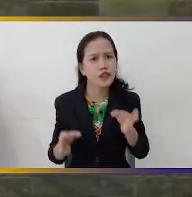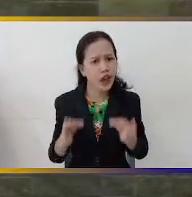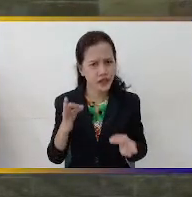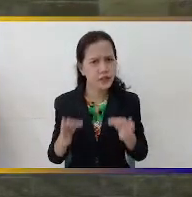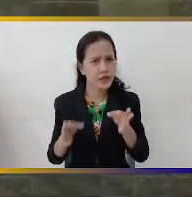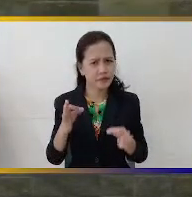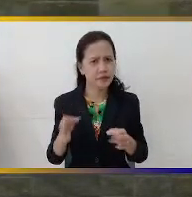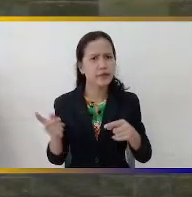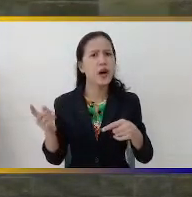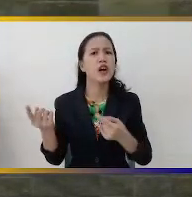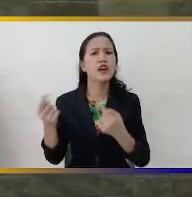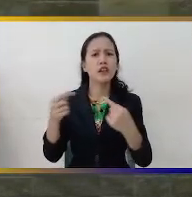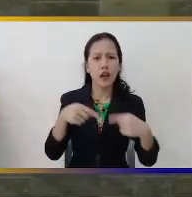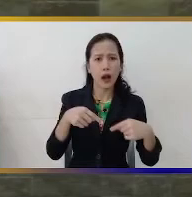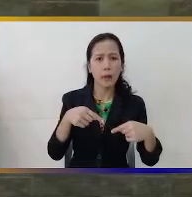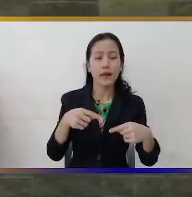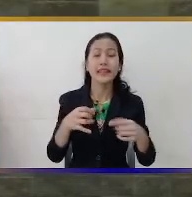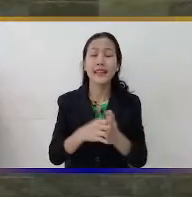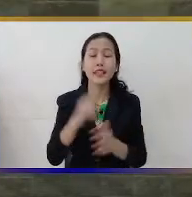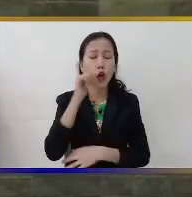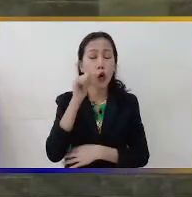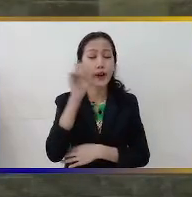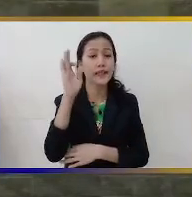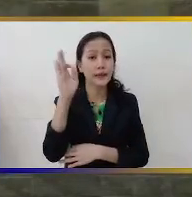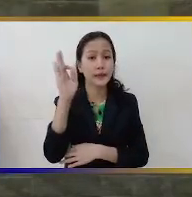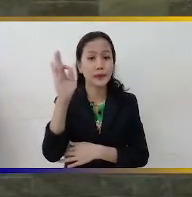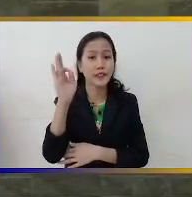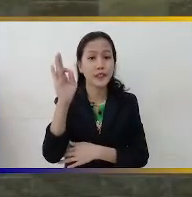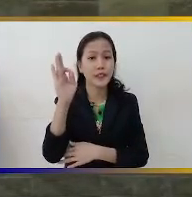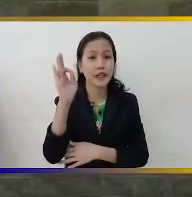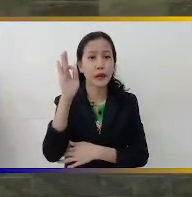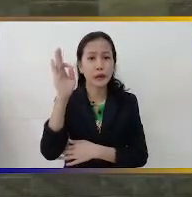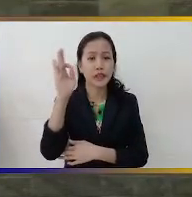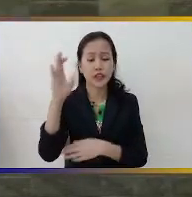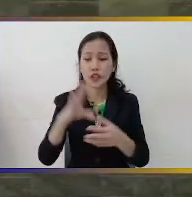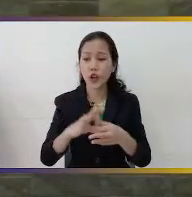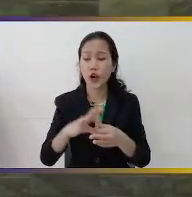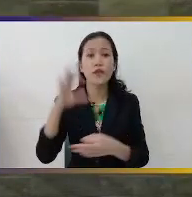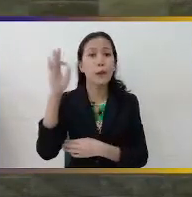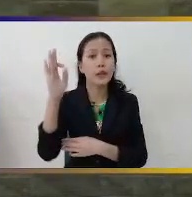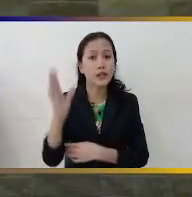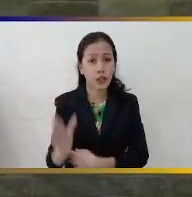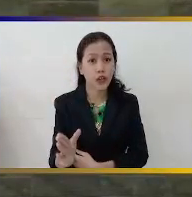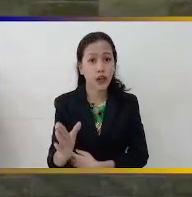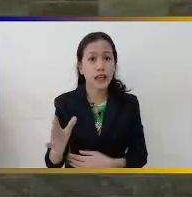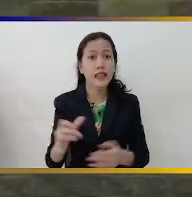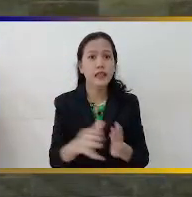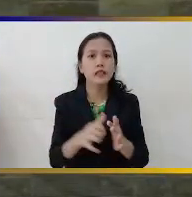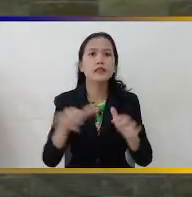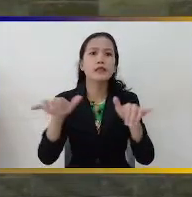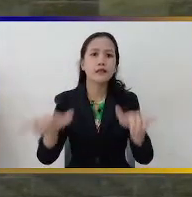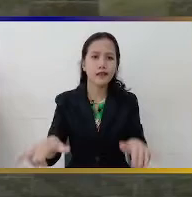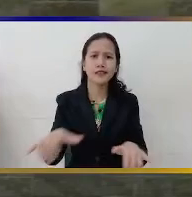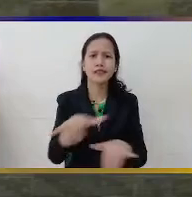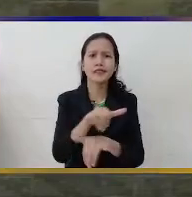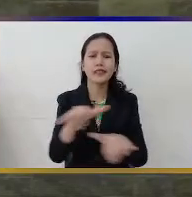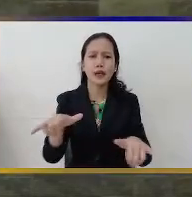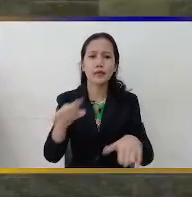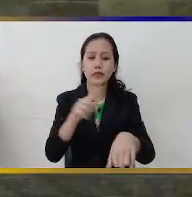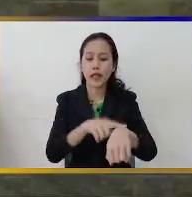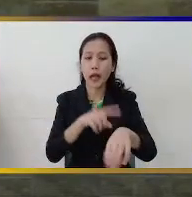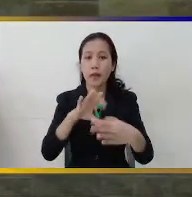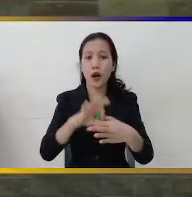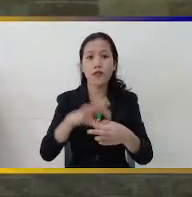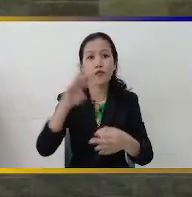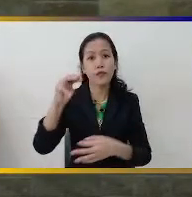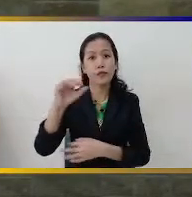mga prophets. Now, paulit-ulit po yan hanggang dito po sa panahon po ni Micah, still yan pa rin po ang purpose kung bakit sila